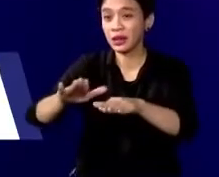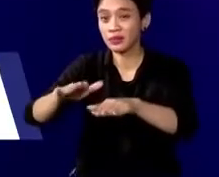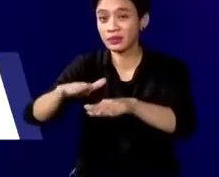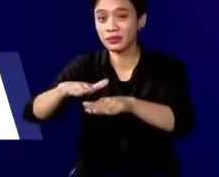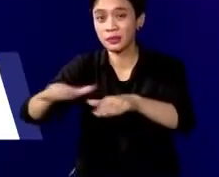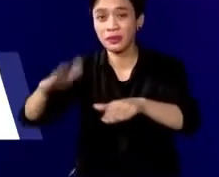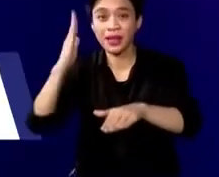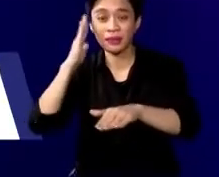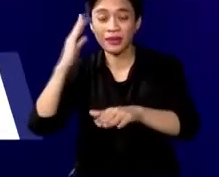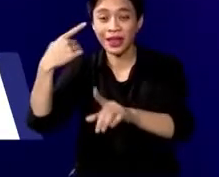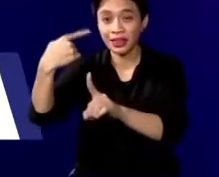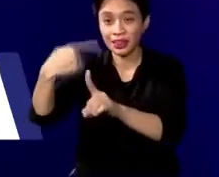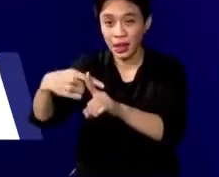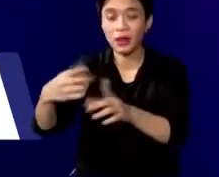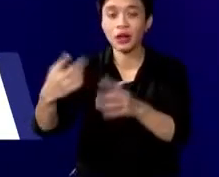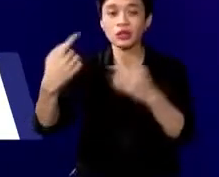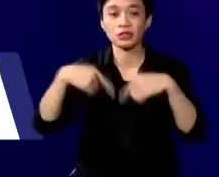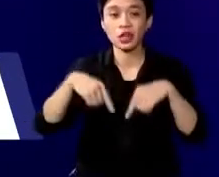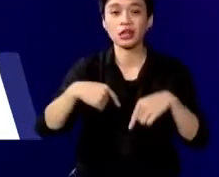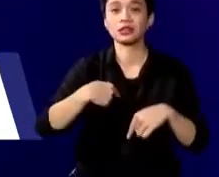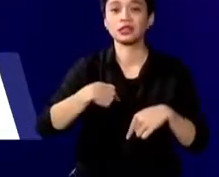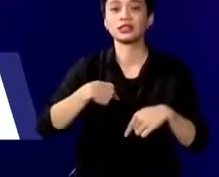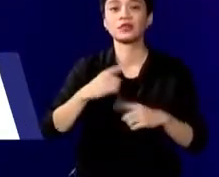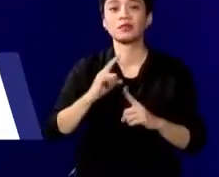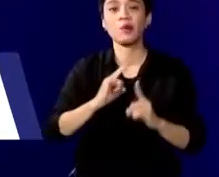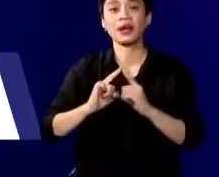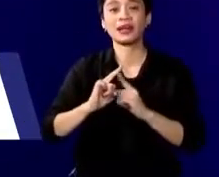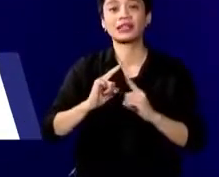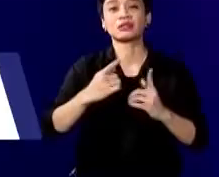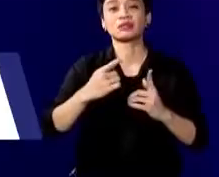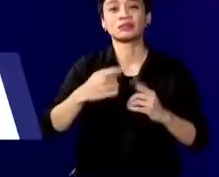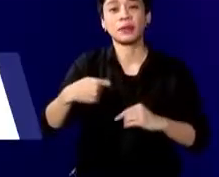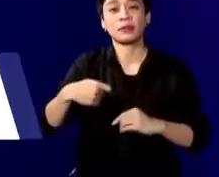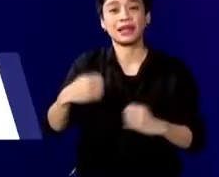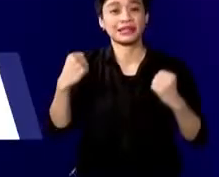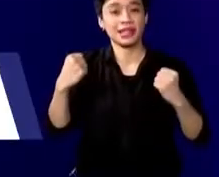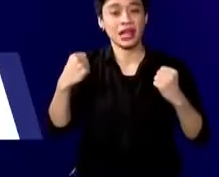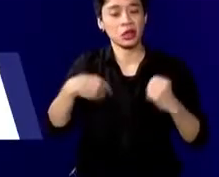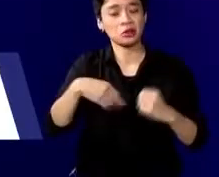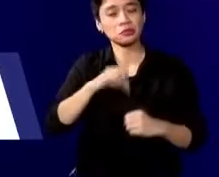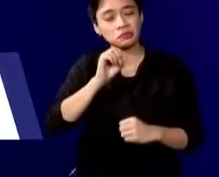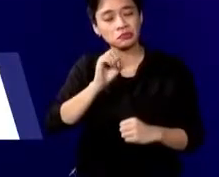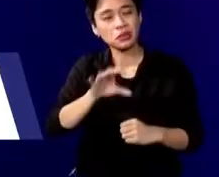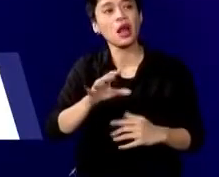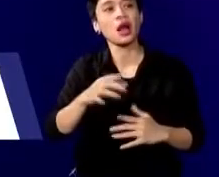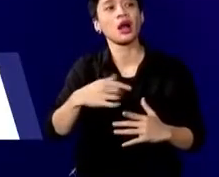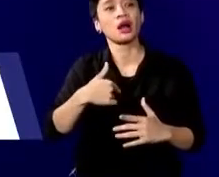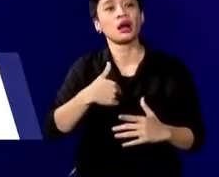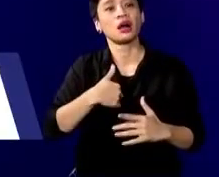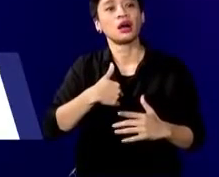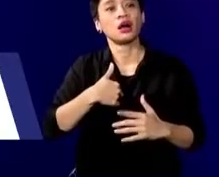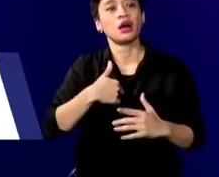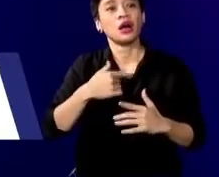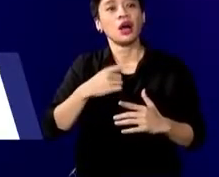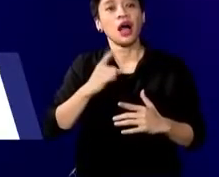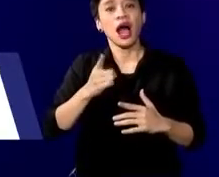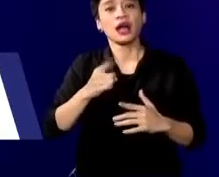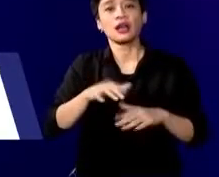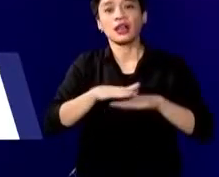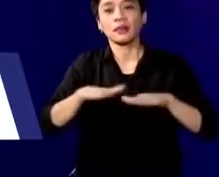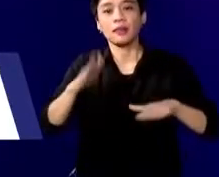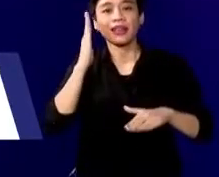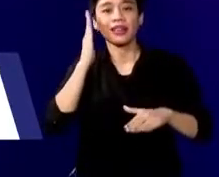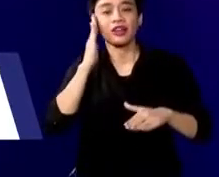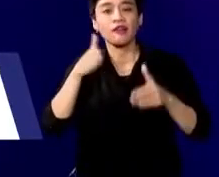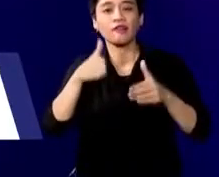sakit pemilikan Kementerian Kesehatan saat ini sudah menyiapkan ee tambambahan tempat tidur